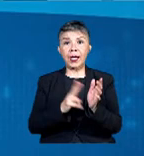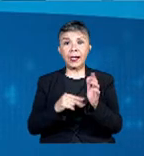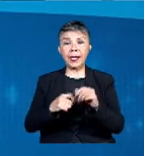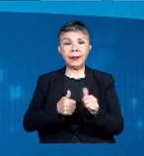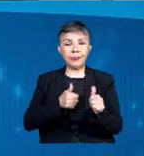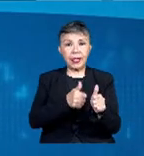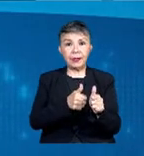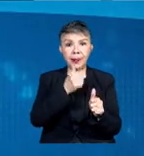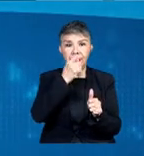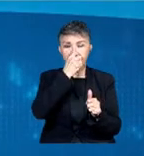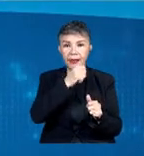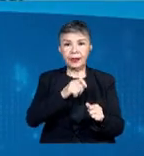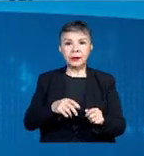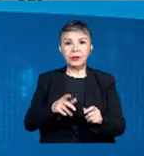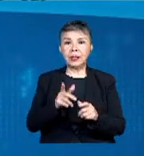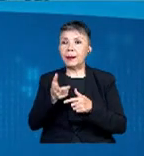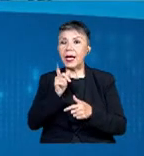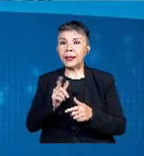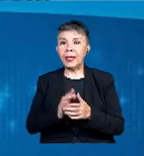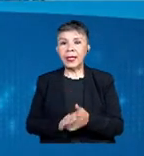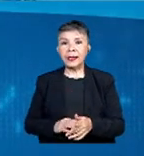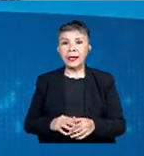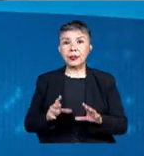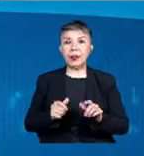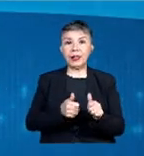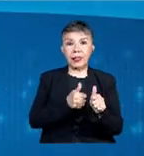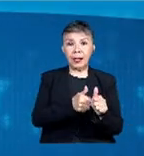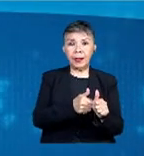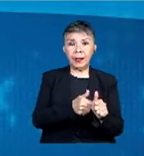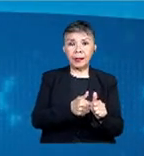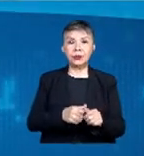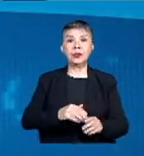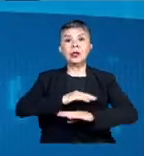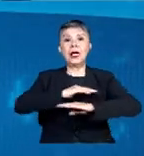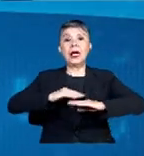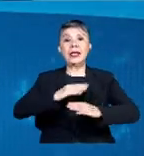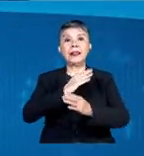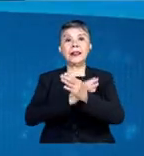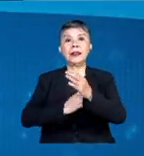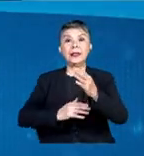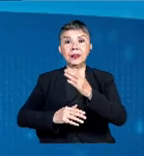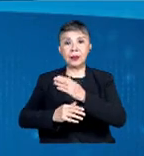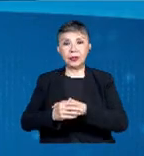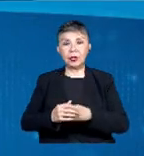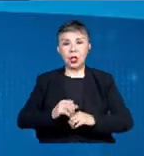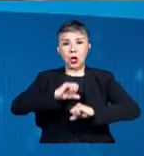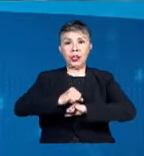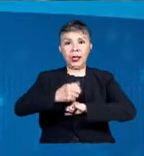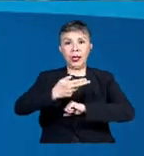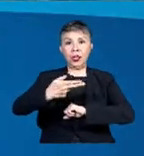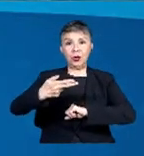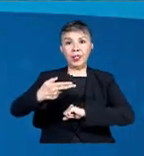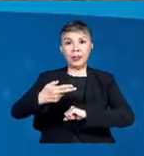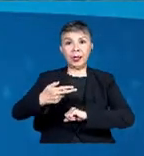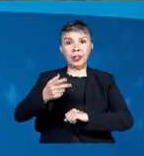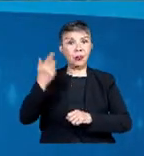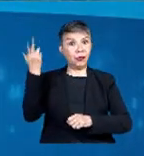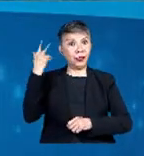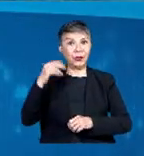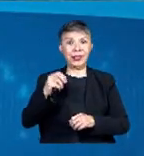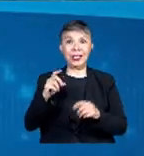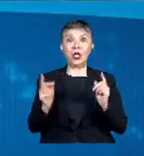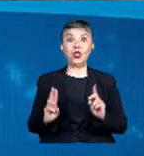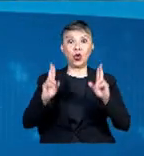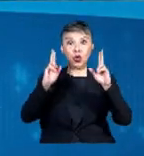yang mendampingi, baik itu sebagai pelatih maupun sebagai tenaga pendamping dari kontingen Indonesia. Nah,